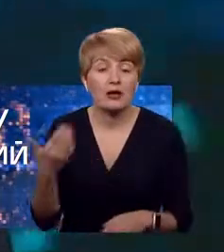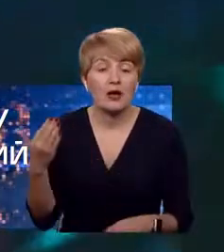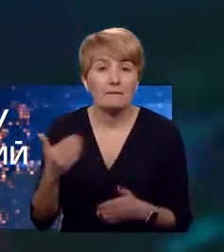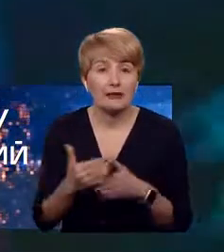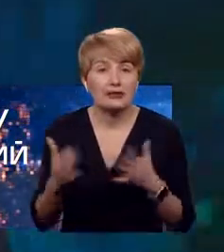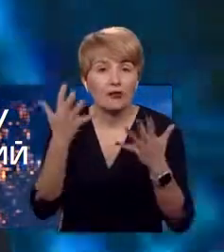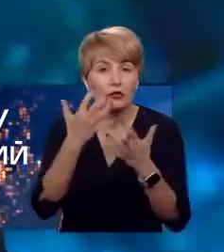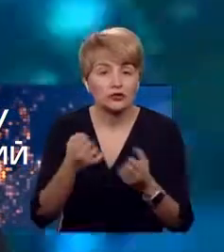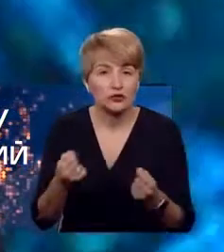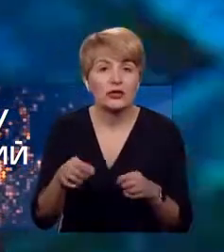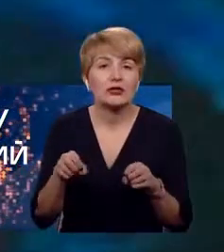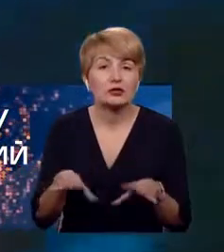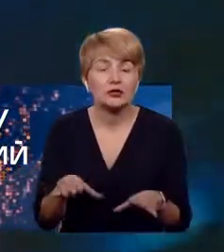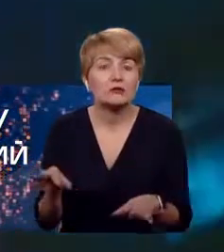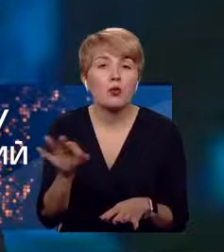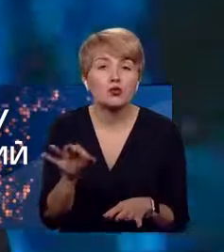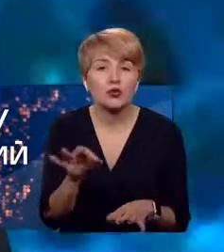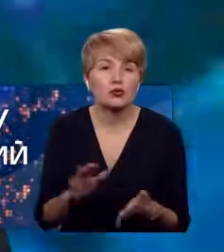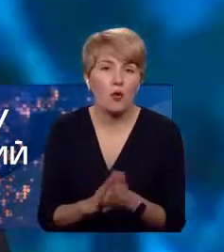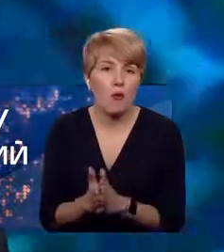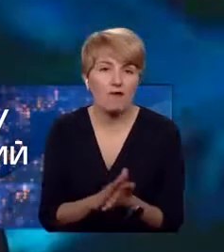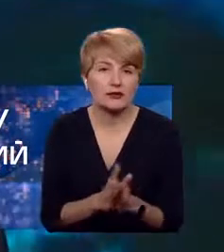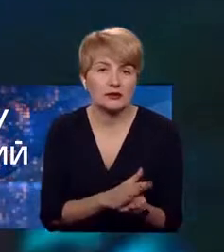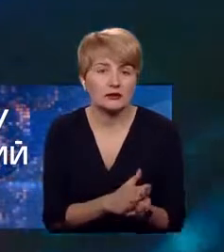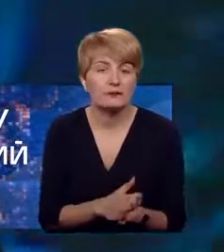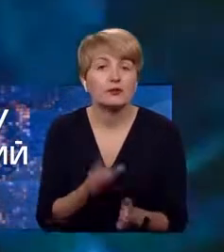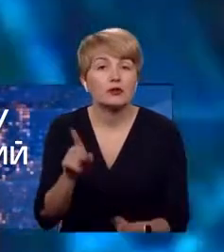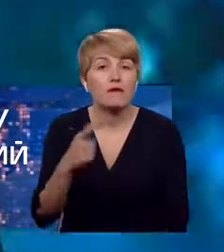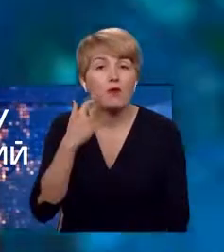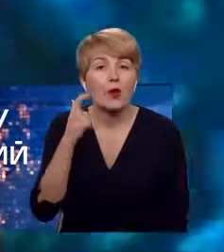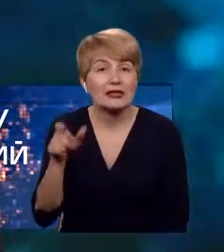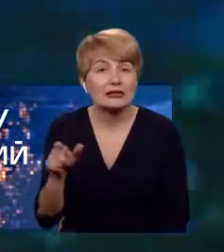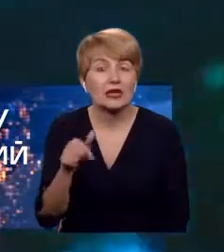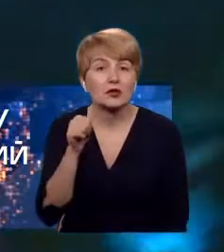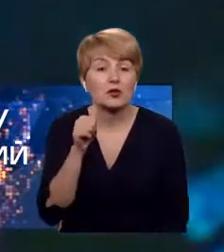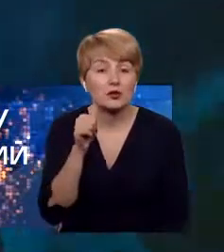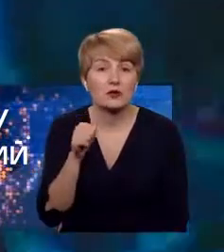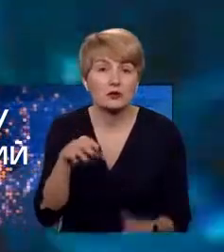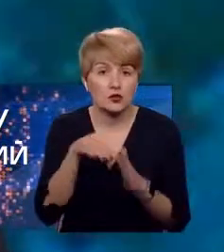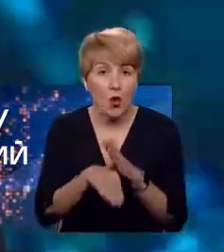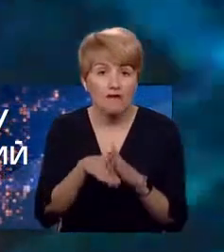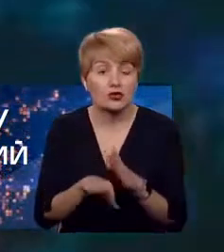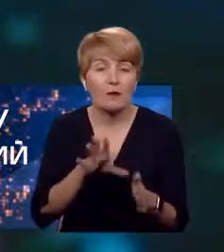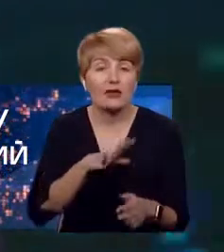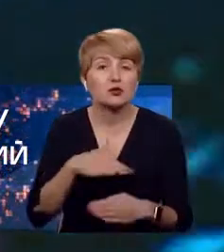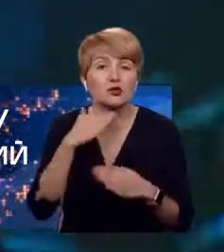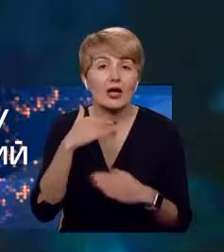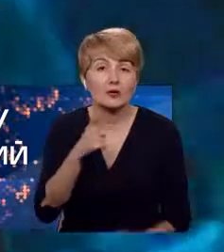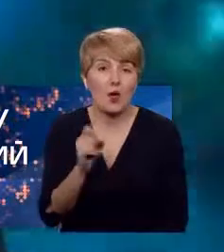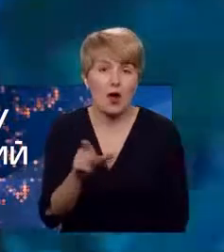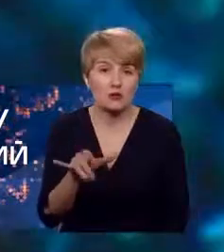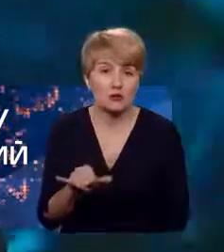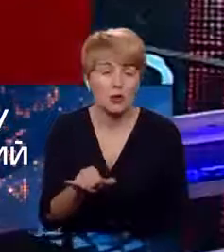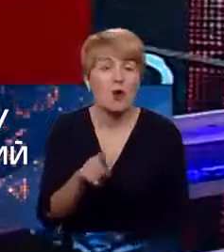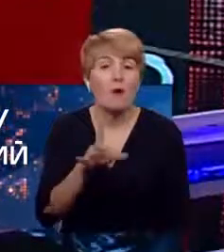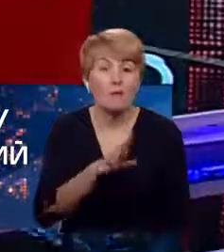вночі вирішили про щось домовитися. Хоча в українських сховищах тоді було достатньо газу, хоча в українських сховищах тоді